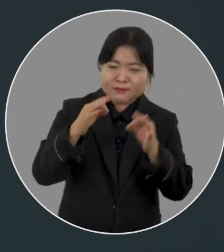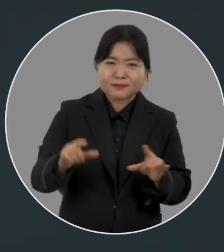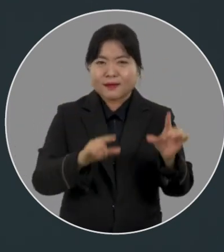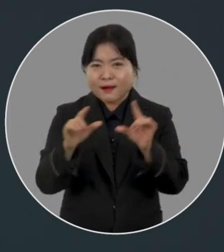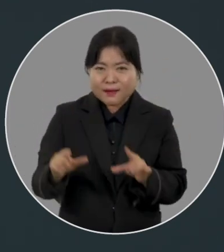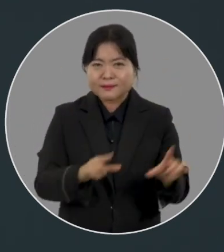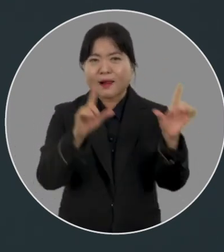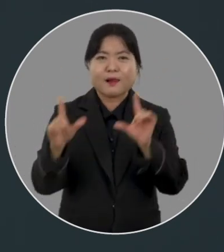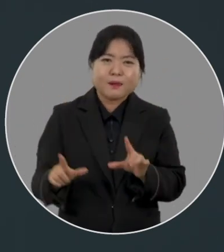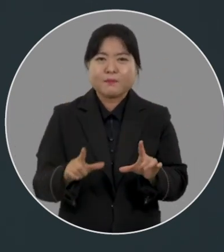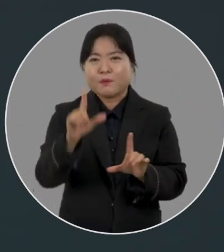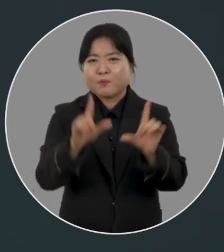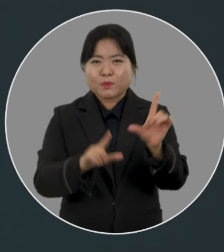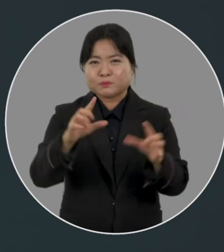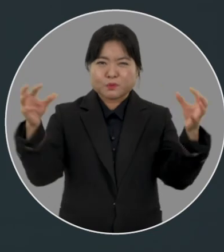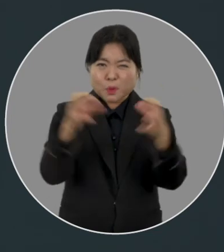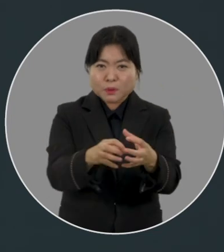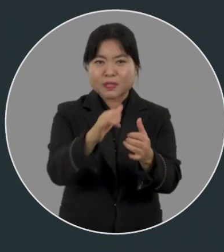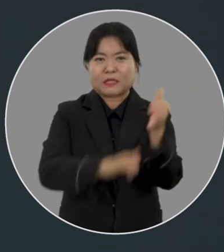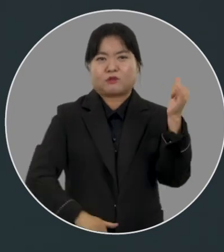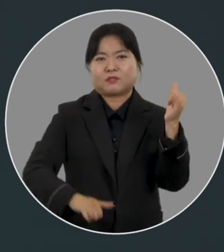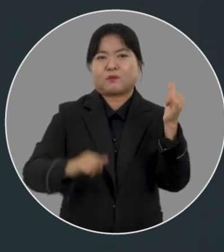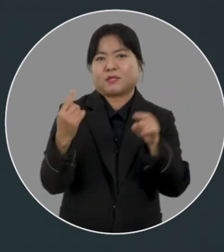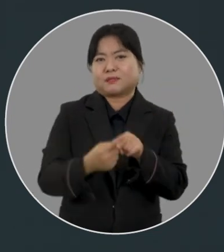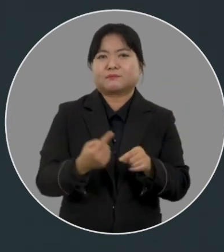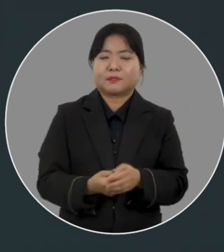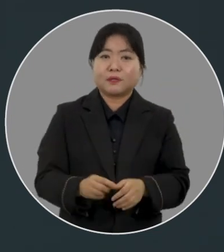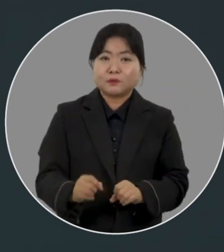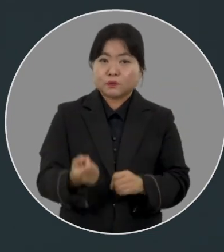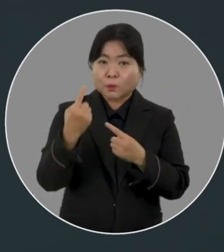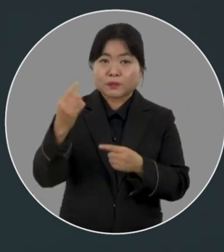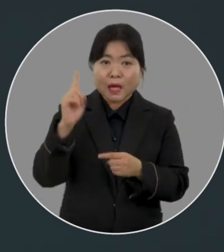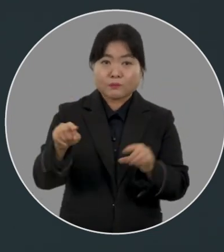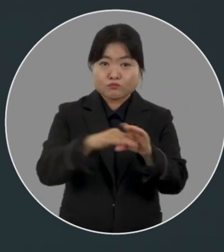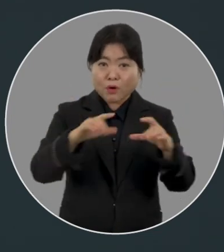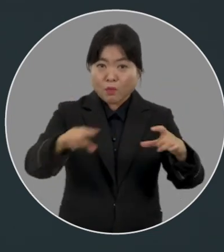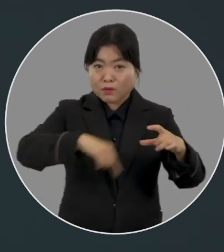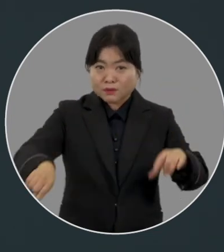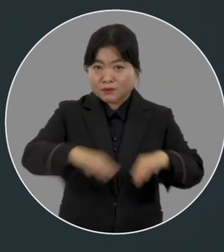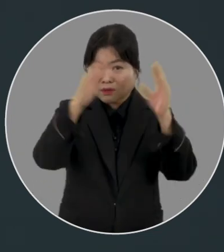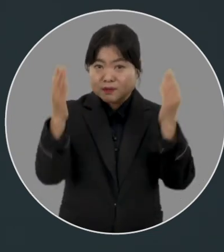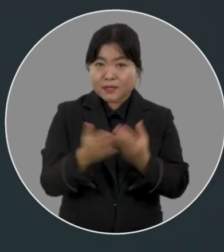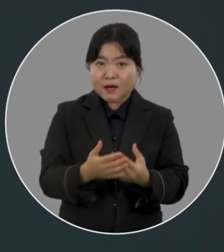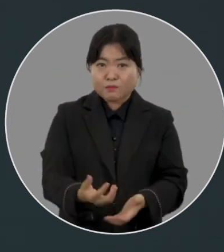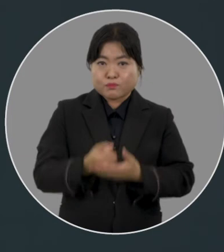살아내간 삶의 궤적의 총체가 역사입니다. 동시에 한 문화권 구성원